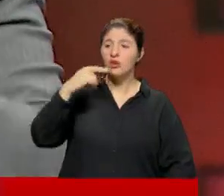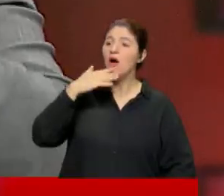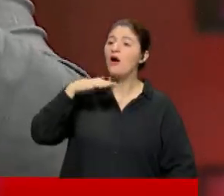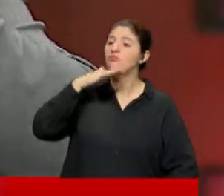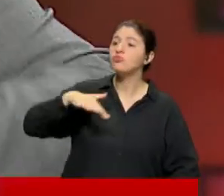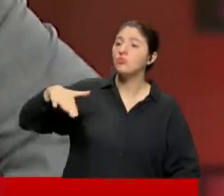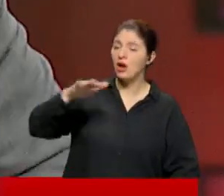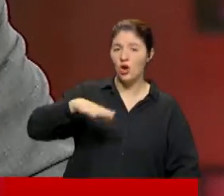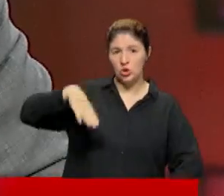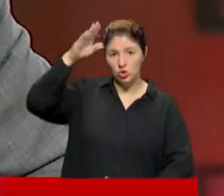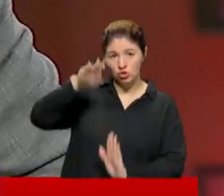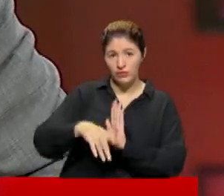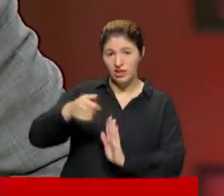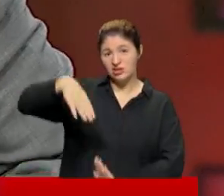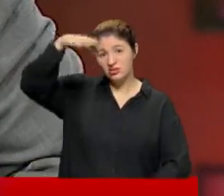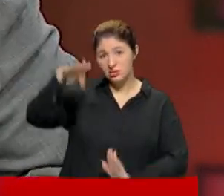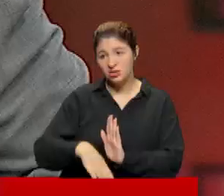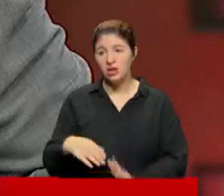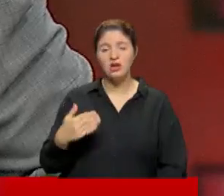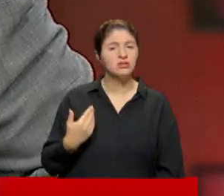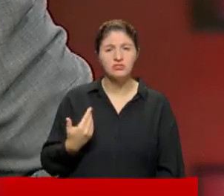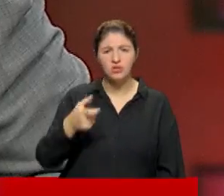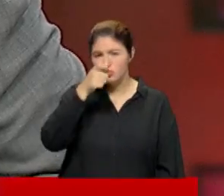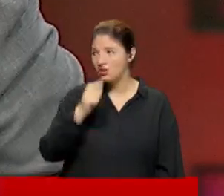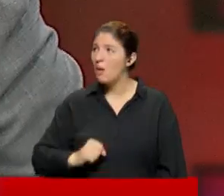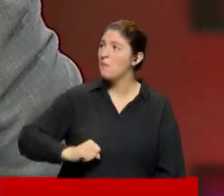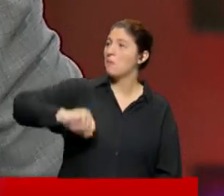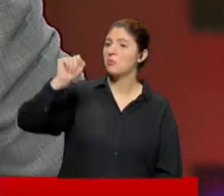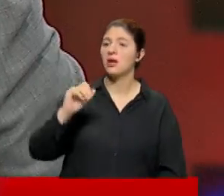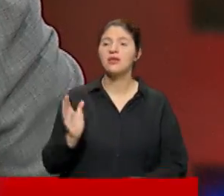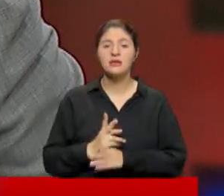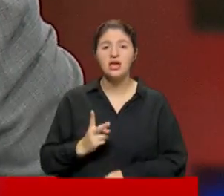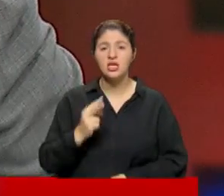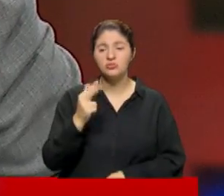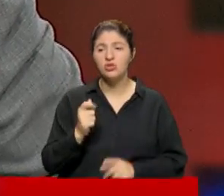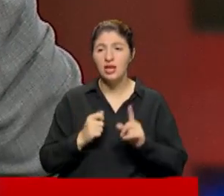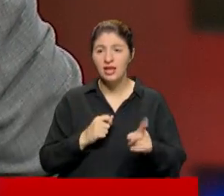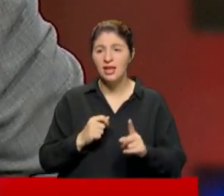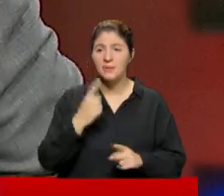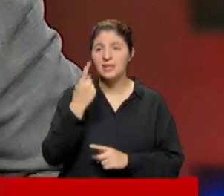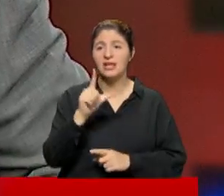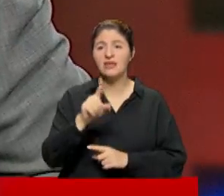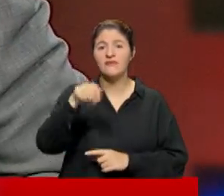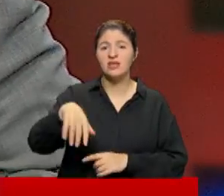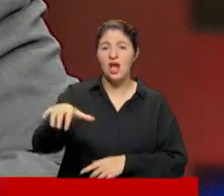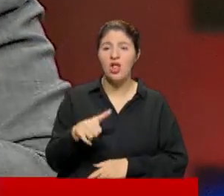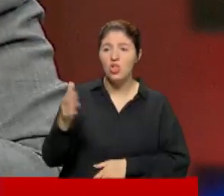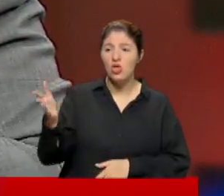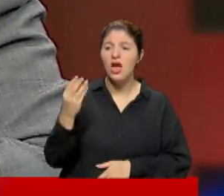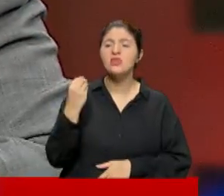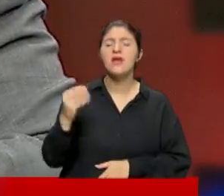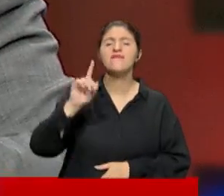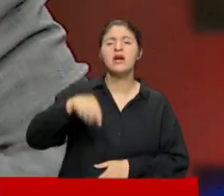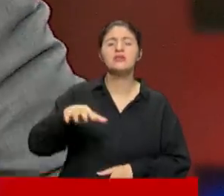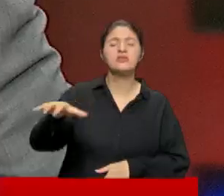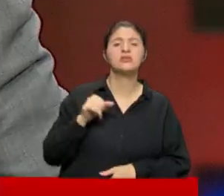Avrupa düşürüyor fiyatları ama Türkiye'de çıkıyor niye 7,5 lira litrede vergi alıyor En iyi vergi